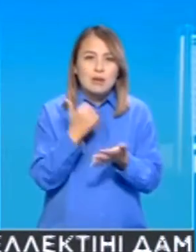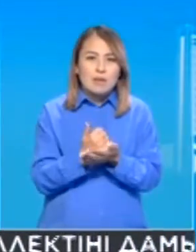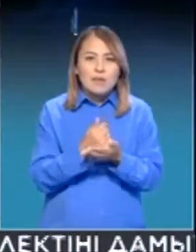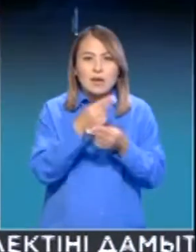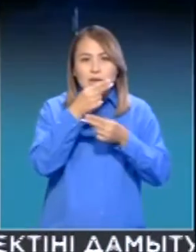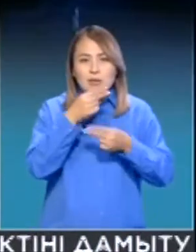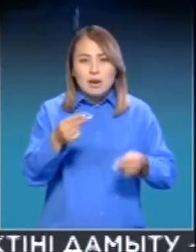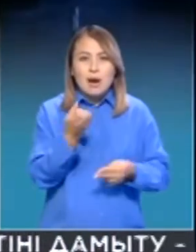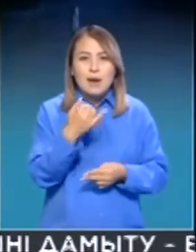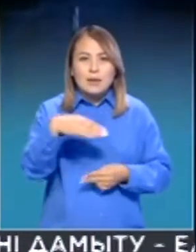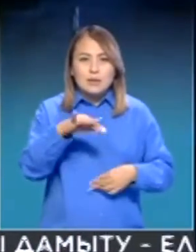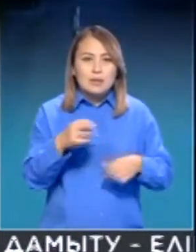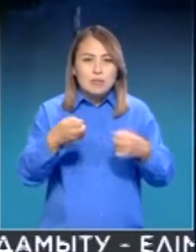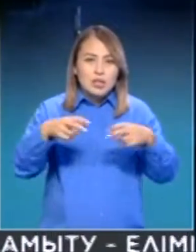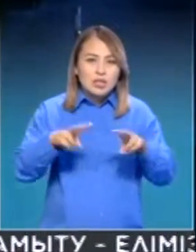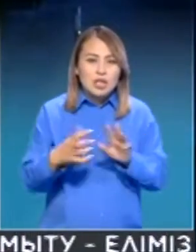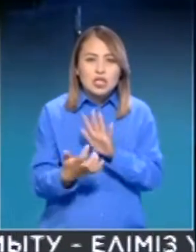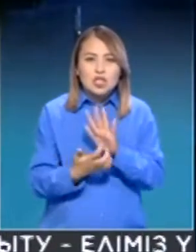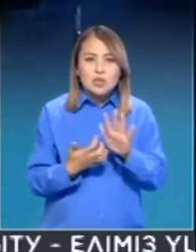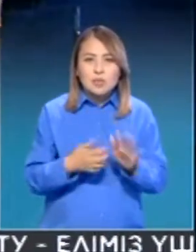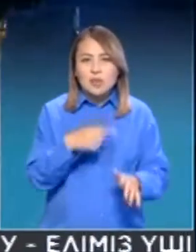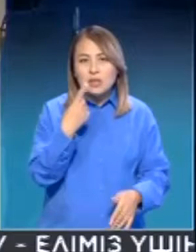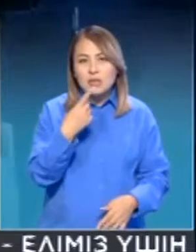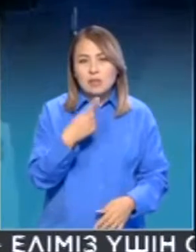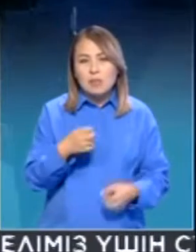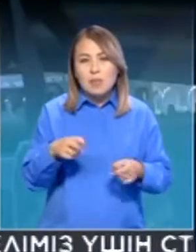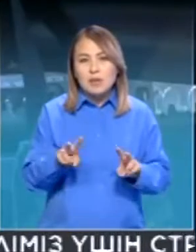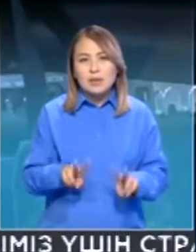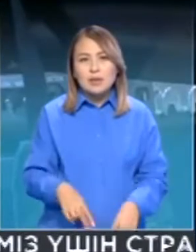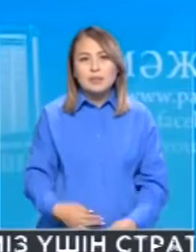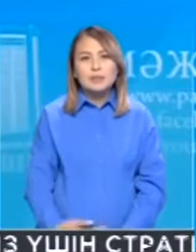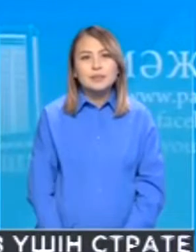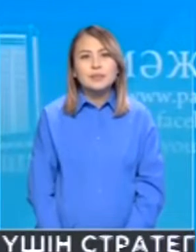тақырыбы болған IT мамандар жетіспейді, дейді министр.